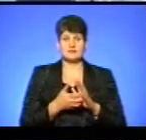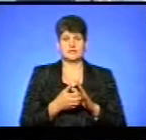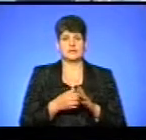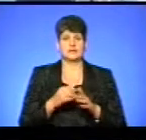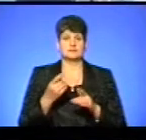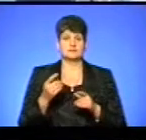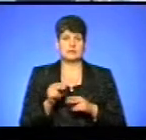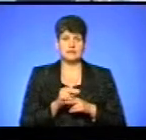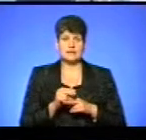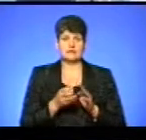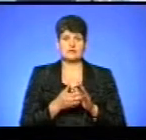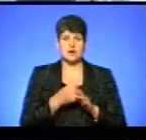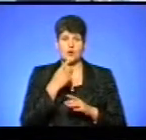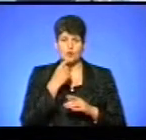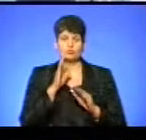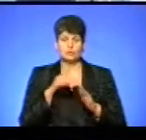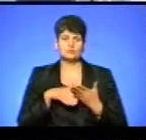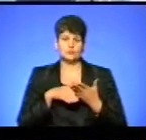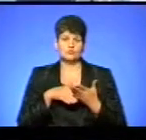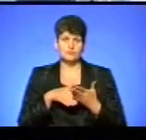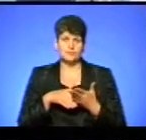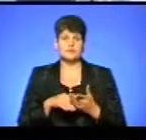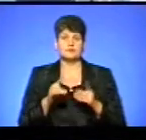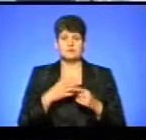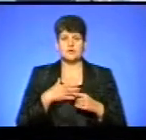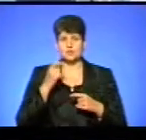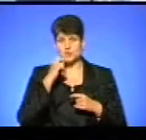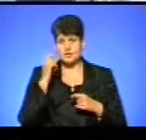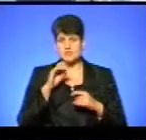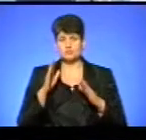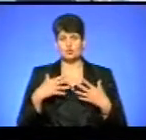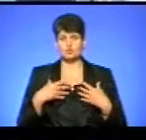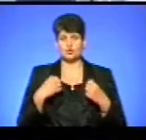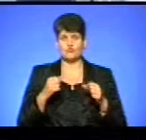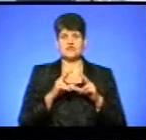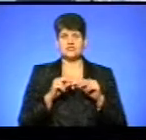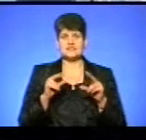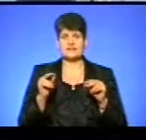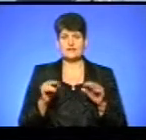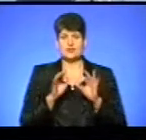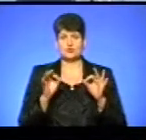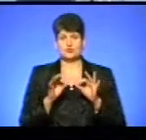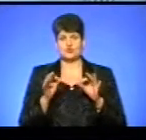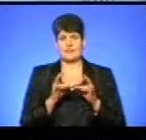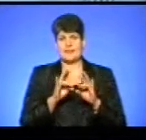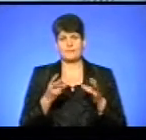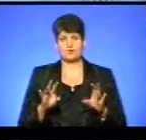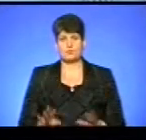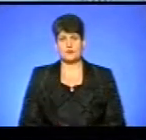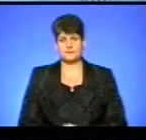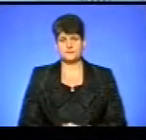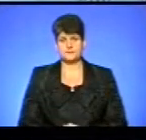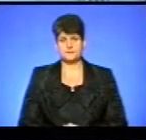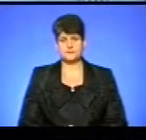крові, всіляко будемо й надалі сприяти, щоб наші всі українці, а зокрема діти, були здоровими, щасливими і ні в чому не потребували.